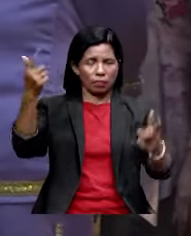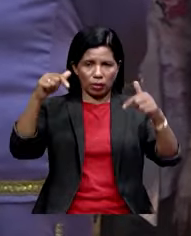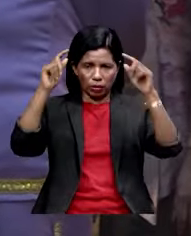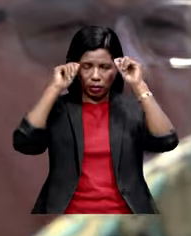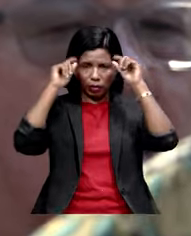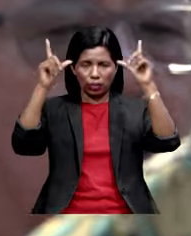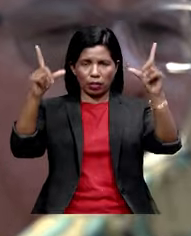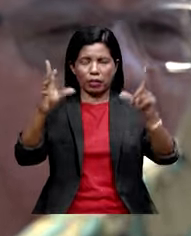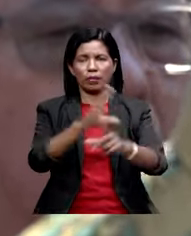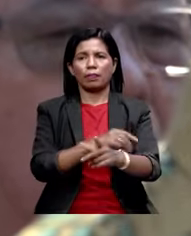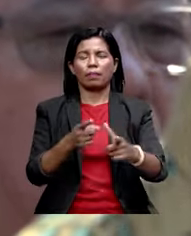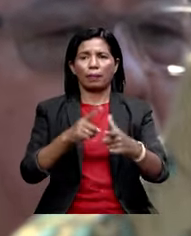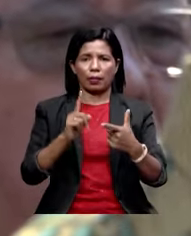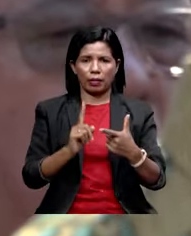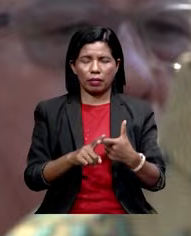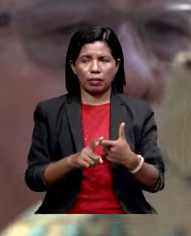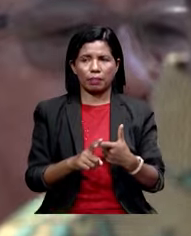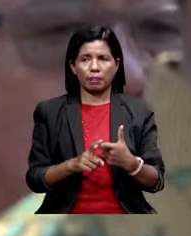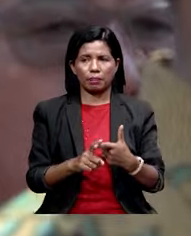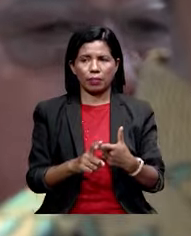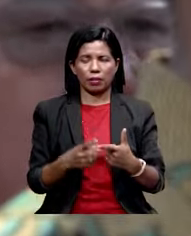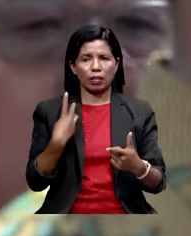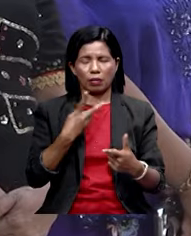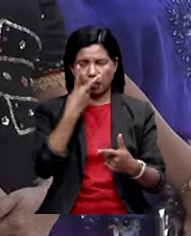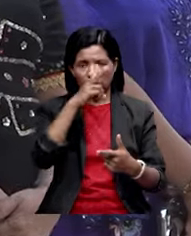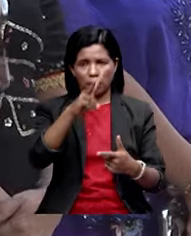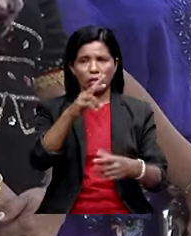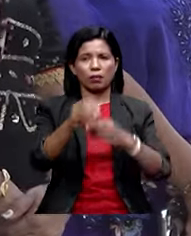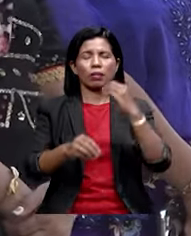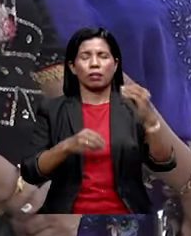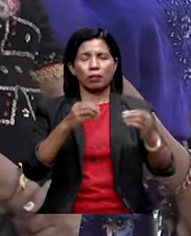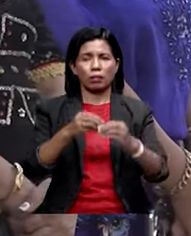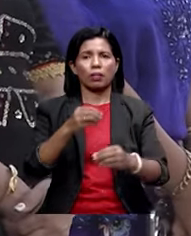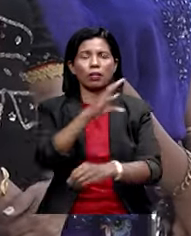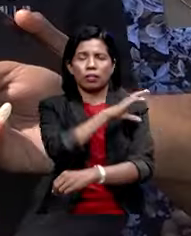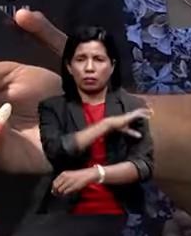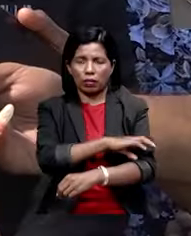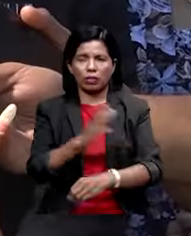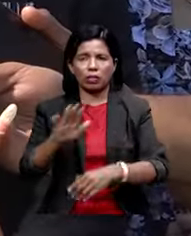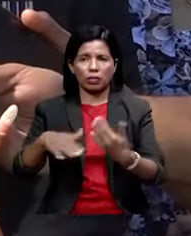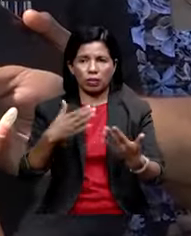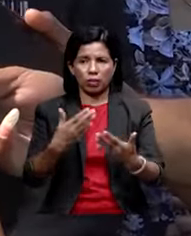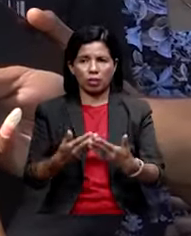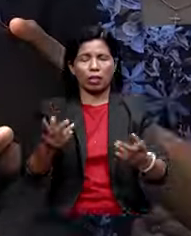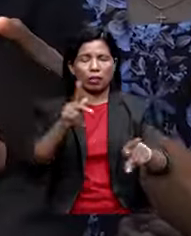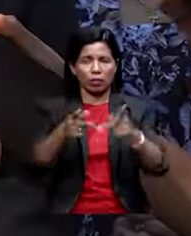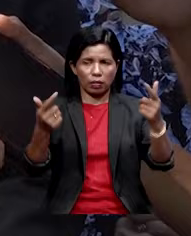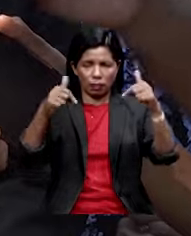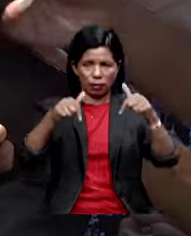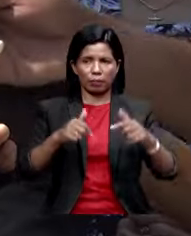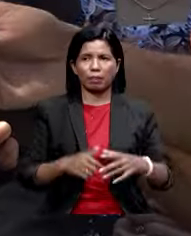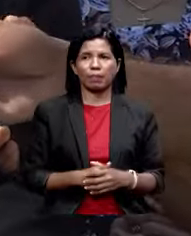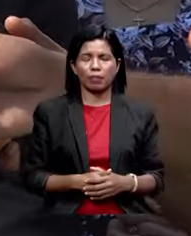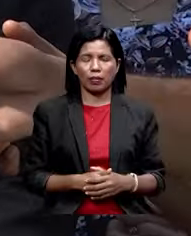Dili Artinya kita memperhatikan juga keamanan keselamatan warga yang akan datang ke sini